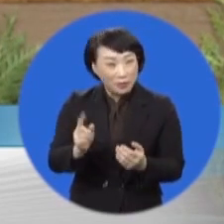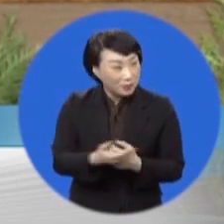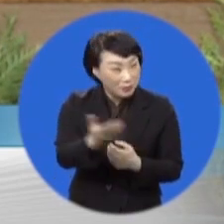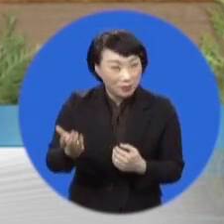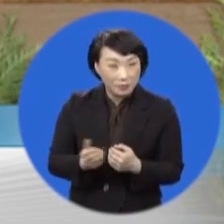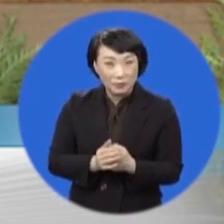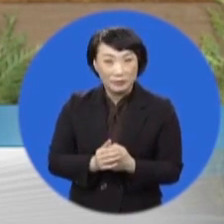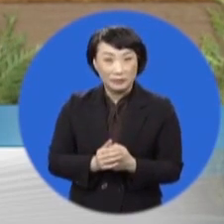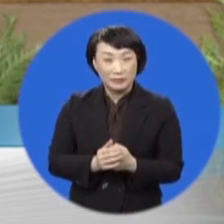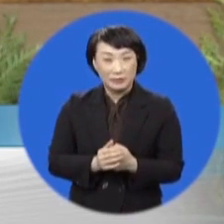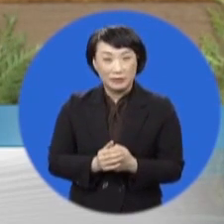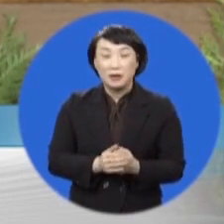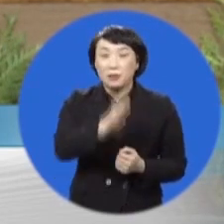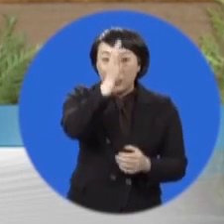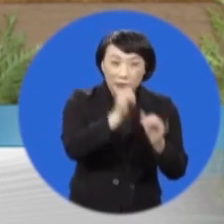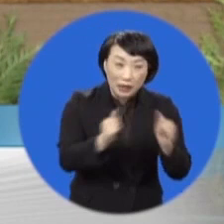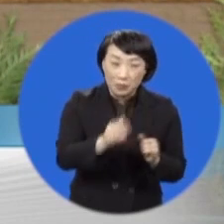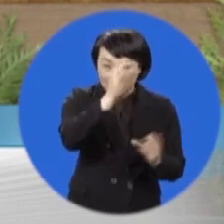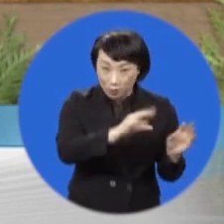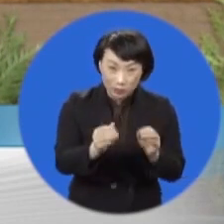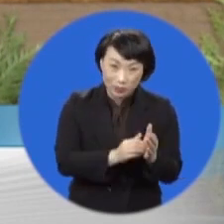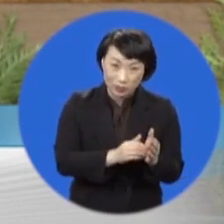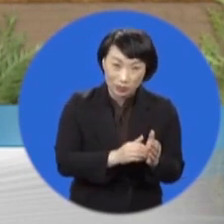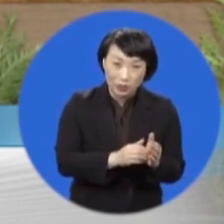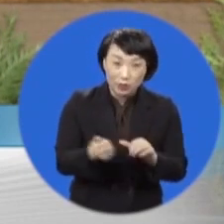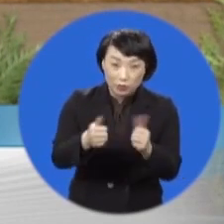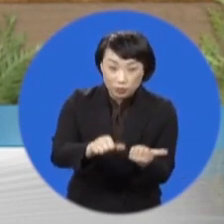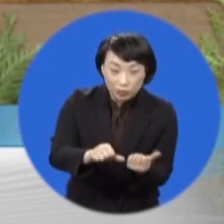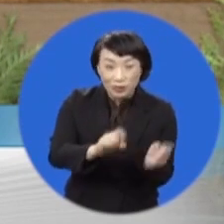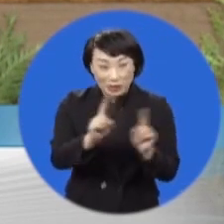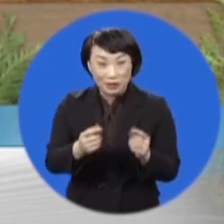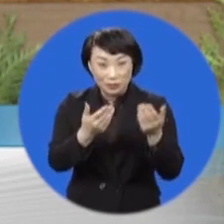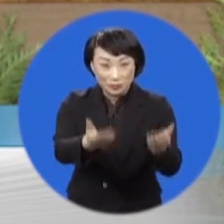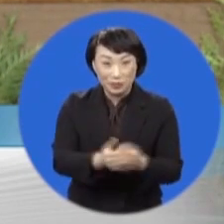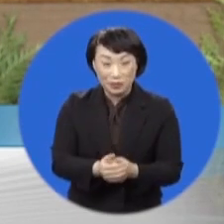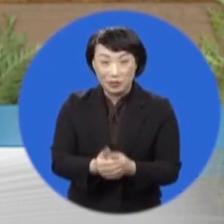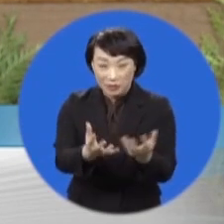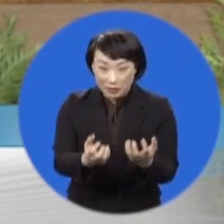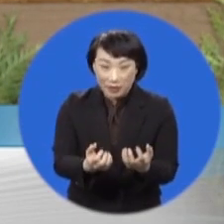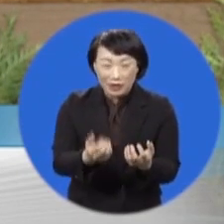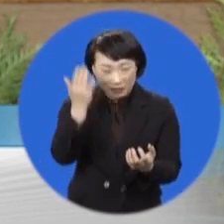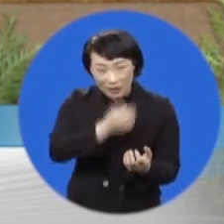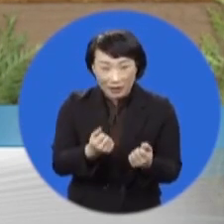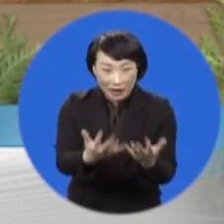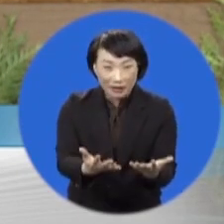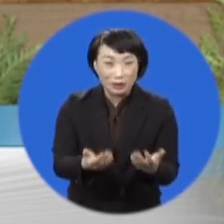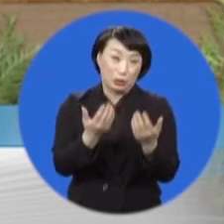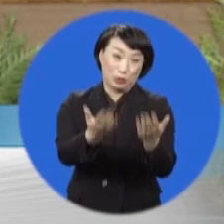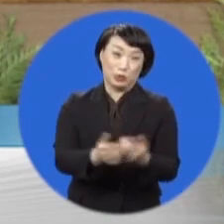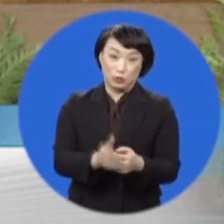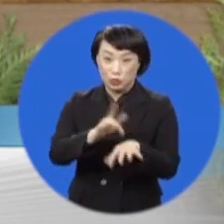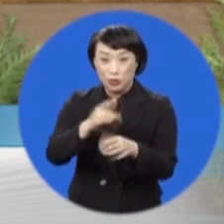뭐죠 아 병 분자를 굳히고 죽은 자를 살리고 나 완자를 께 그 차 경우